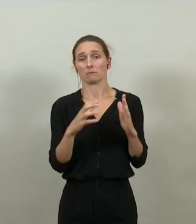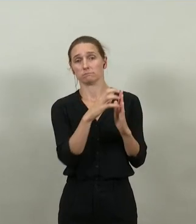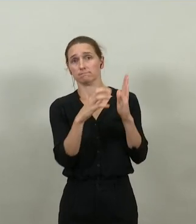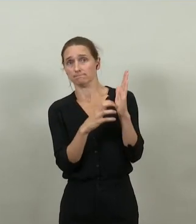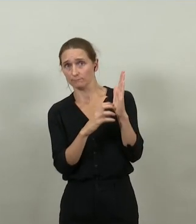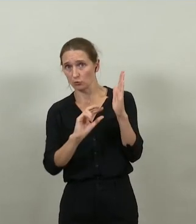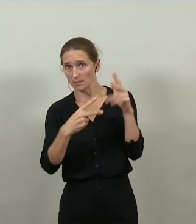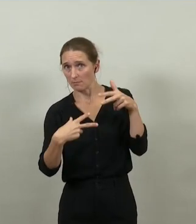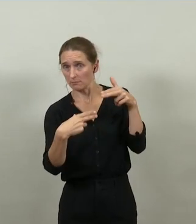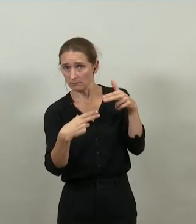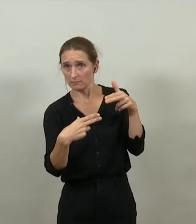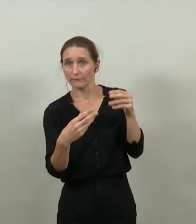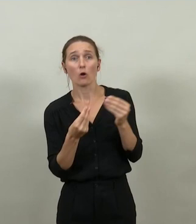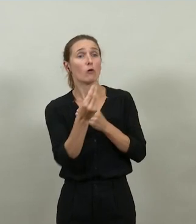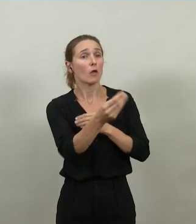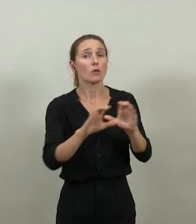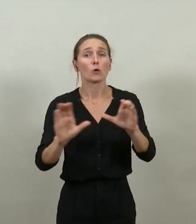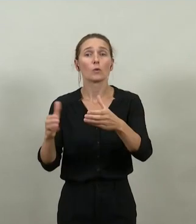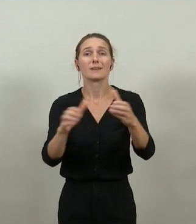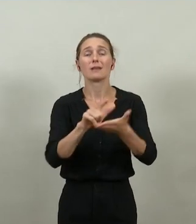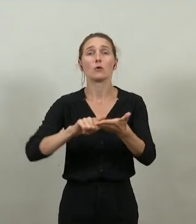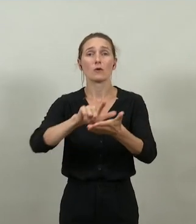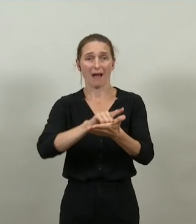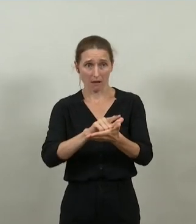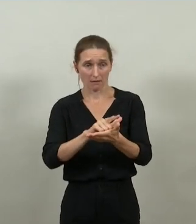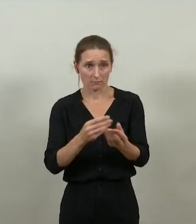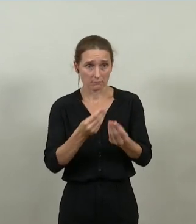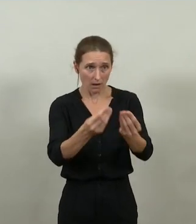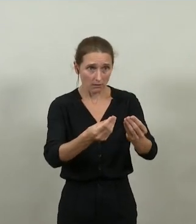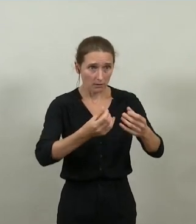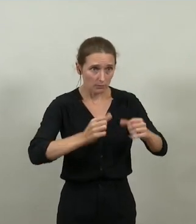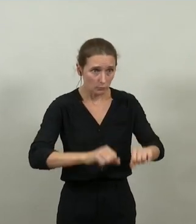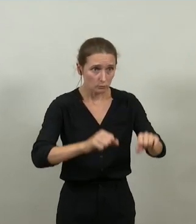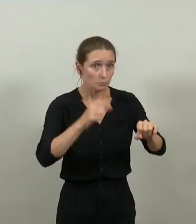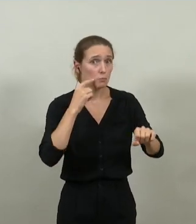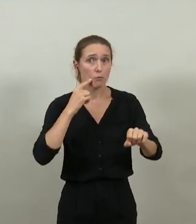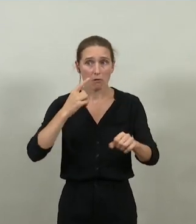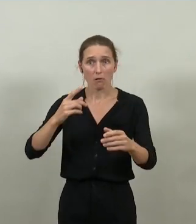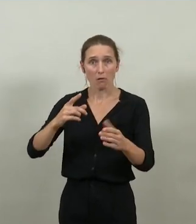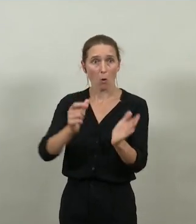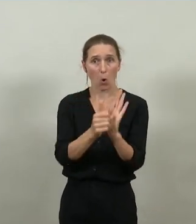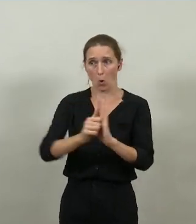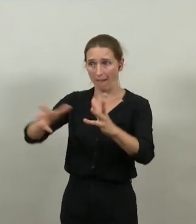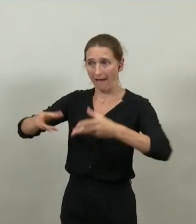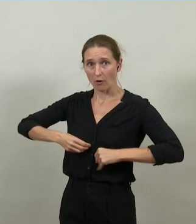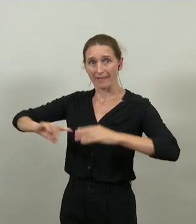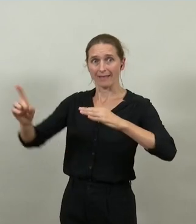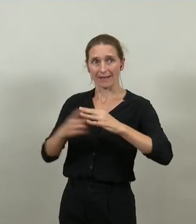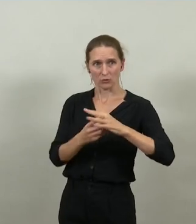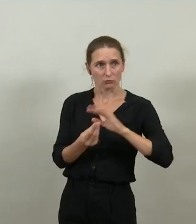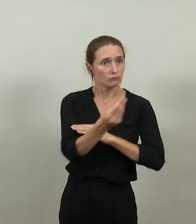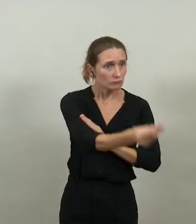doter les collectivités locales des moyens nécessaires pour qu'ell jouent pleinement leur rôle en terme de capacité d'accueil et d'intégration et nous proposons